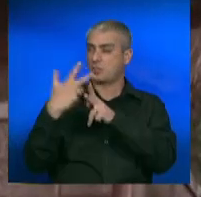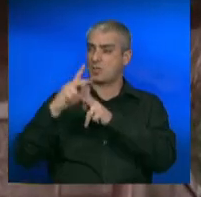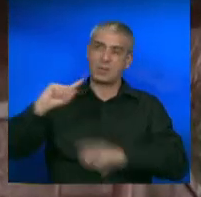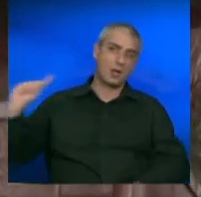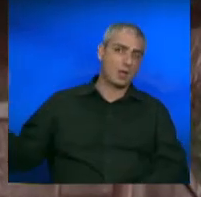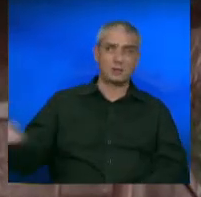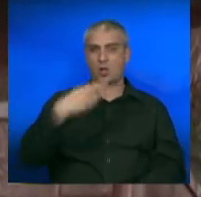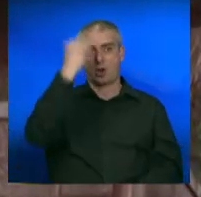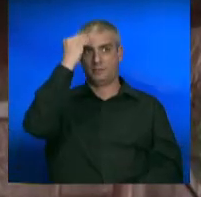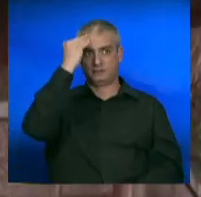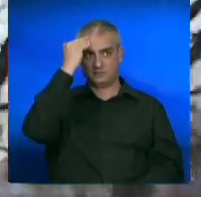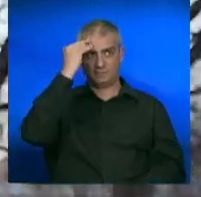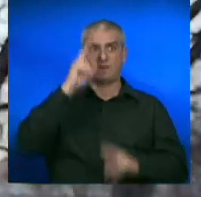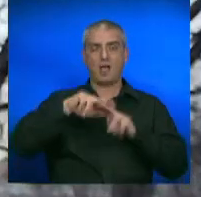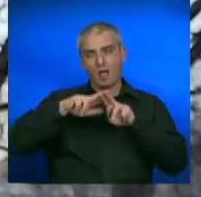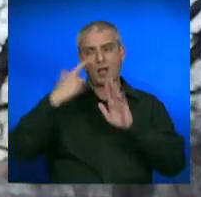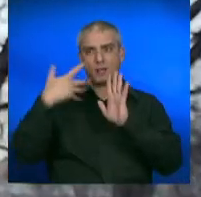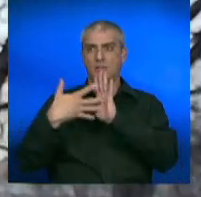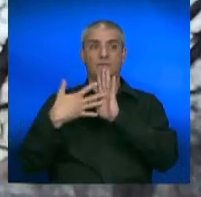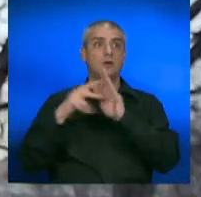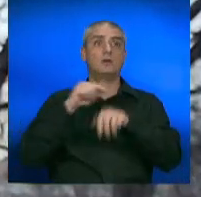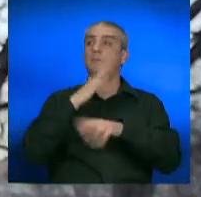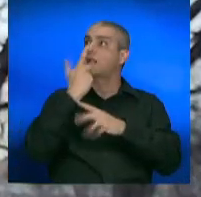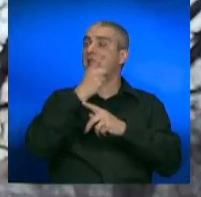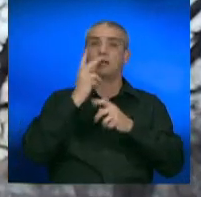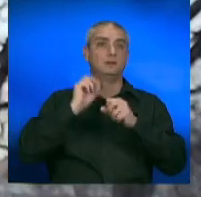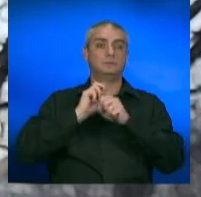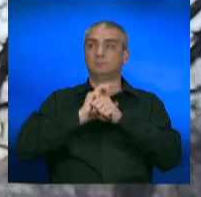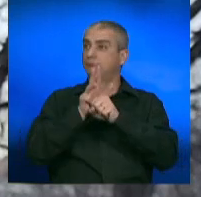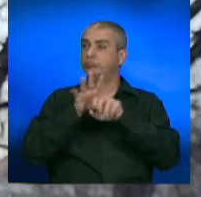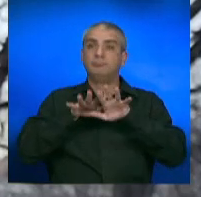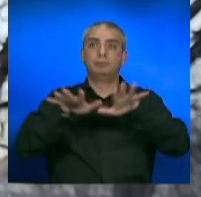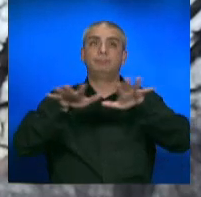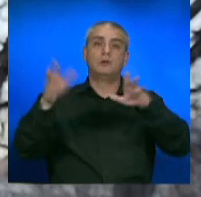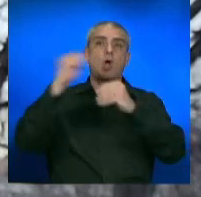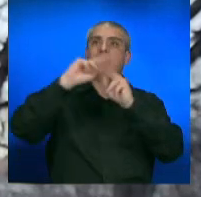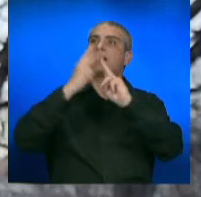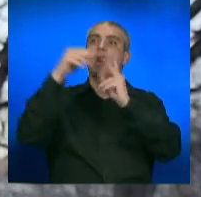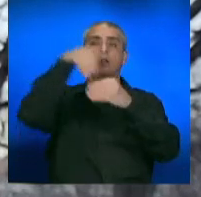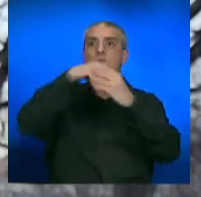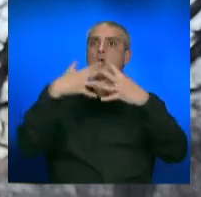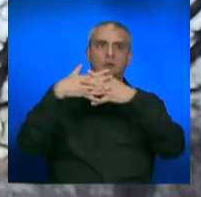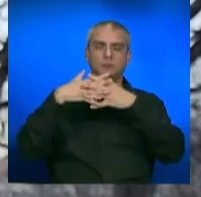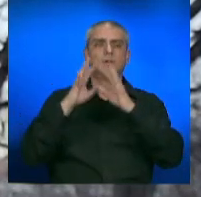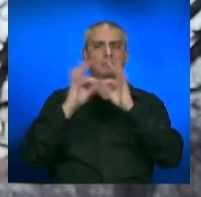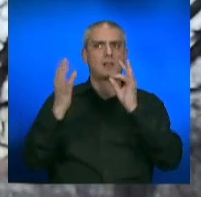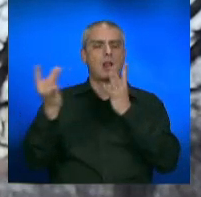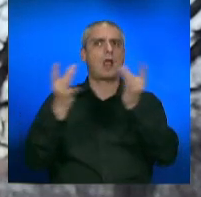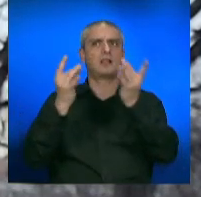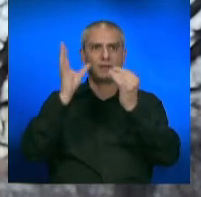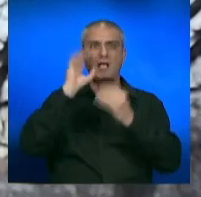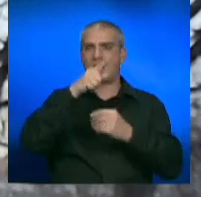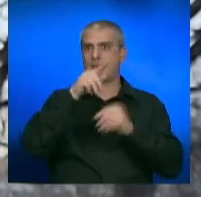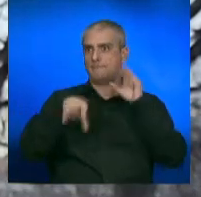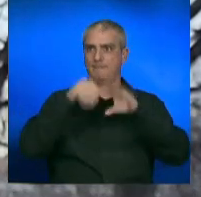schools and assess the situation. בזמן שהנגיף מכה בעוד קהילות ומדינות ברחבי ארצות הברית, מתחיל להדביק גם את מערכת